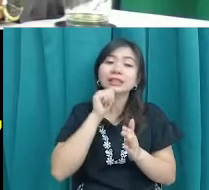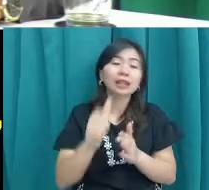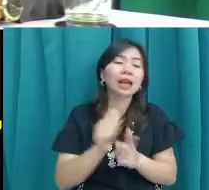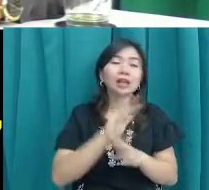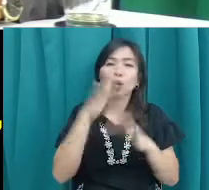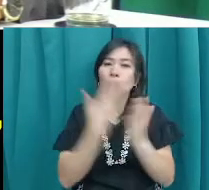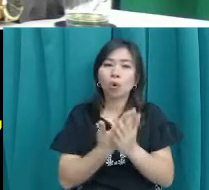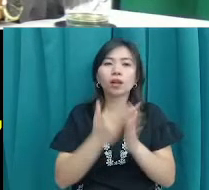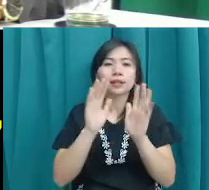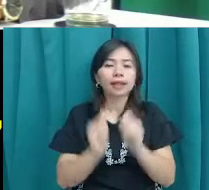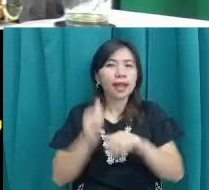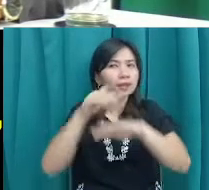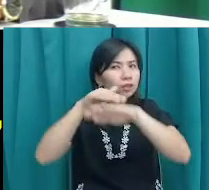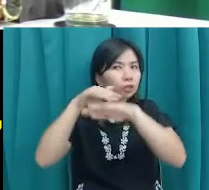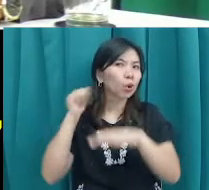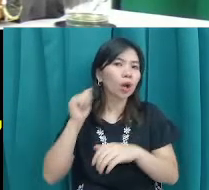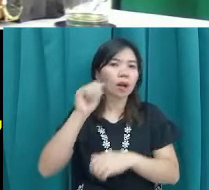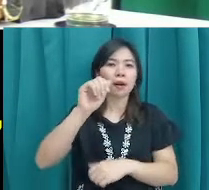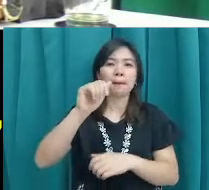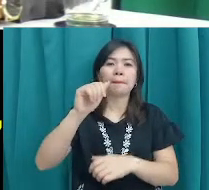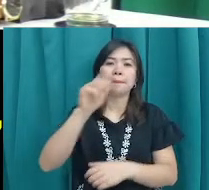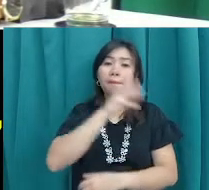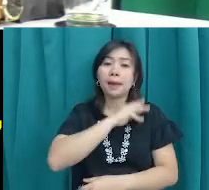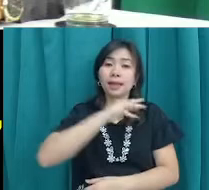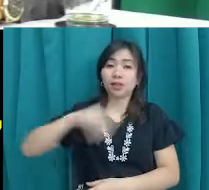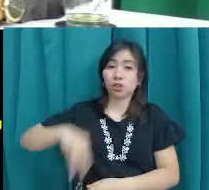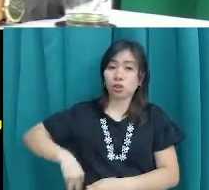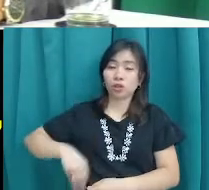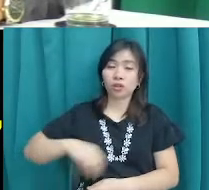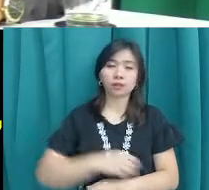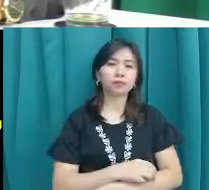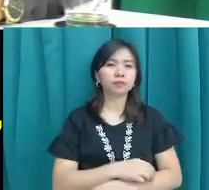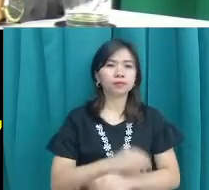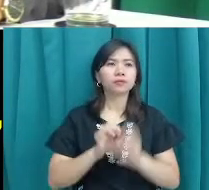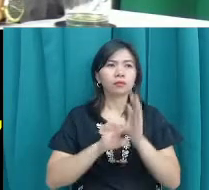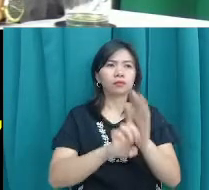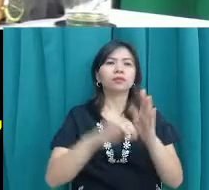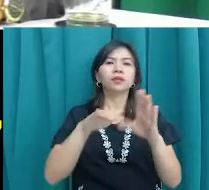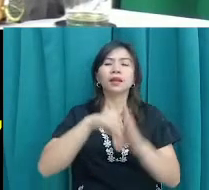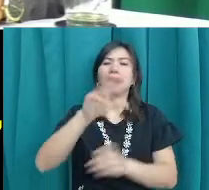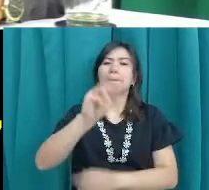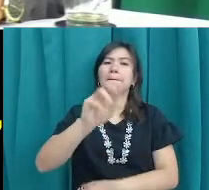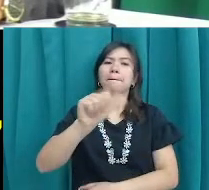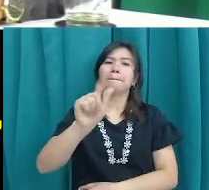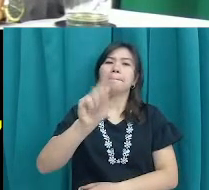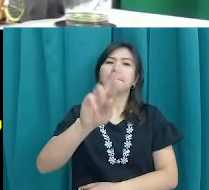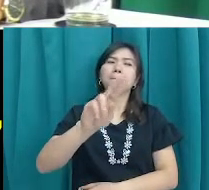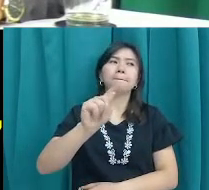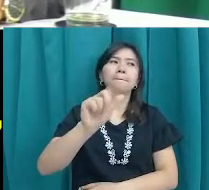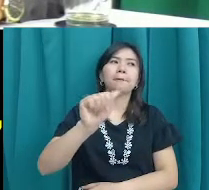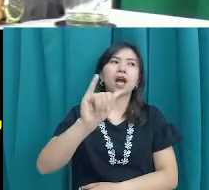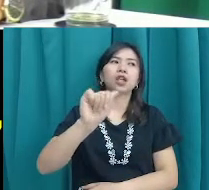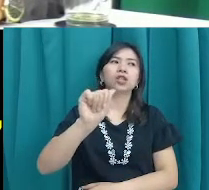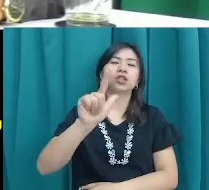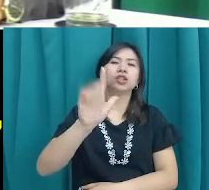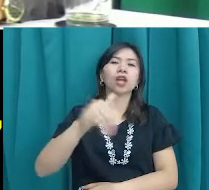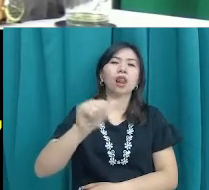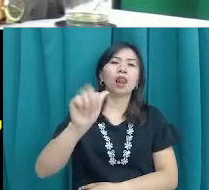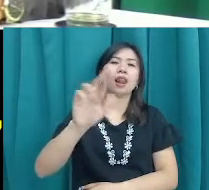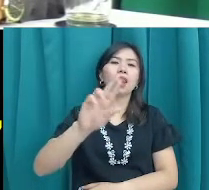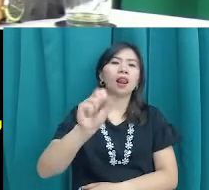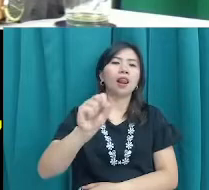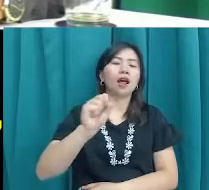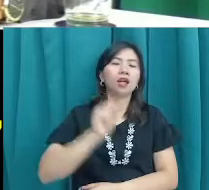see? Like for example, sa martial arts yan, Sir Maki. You see? Pag tinatawag naman si Master Yip Man eh. Sabihin, yeah.